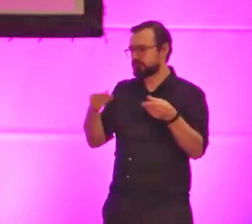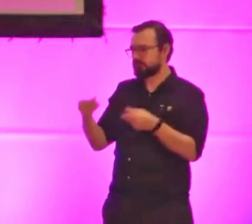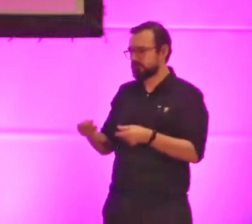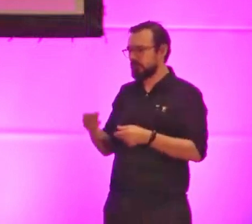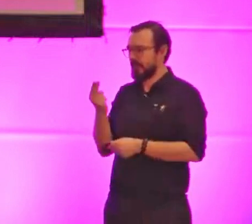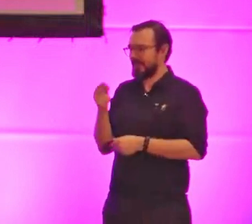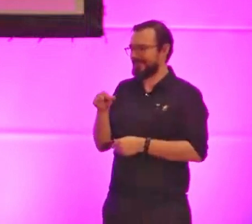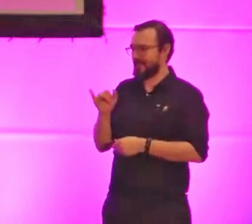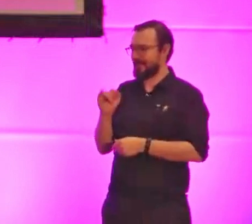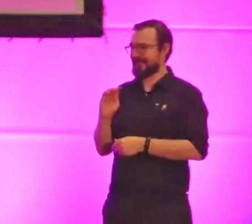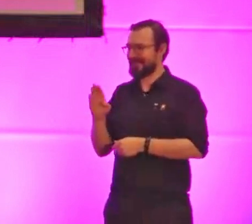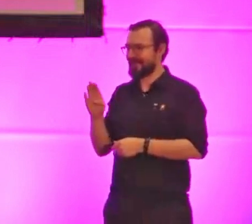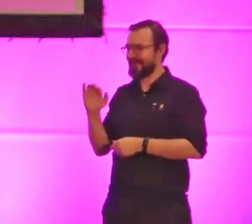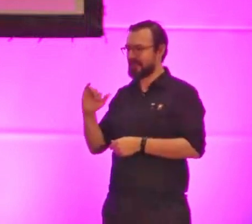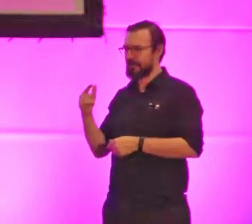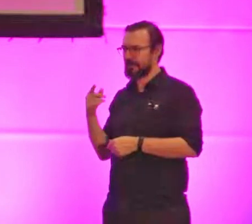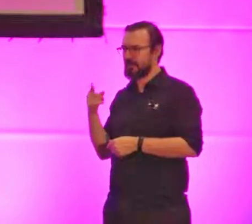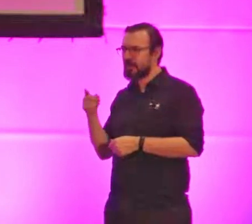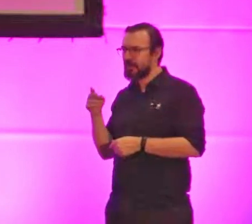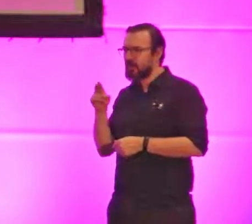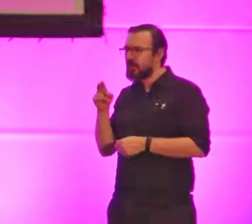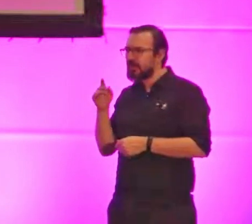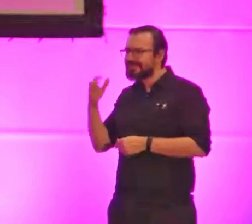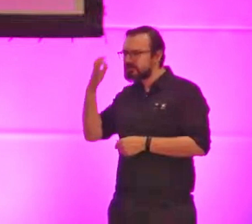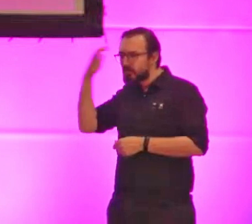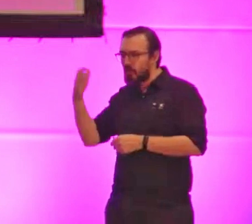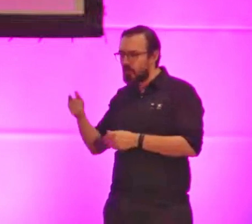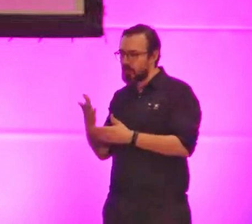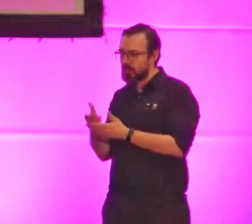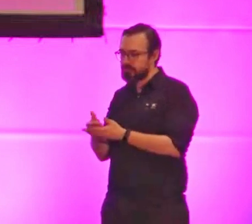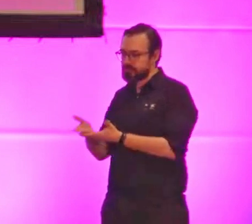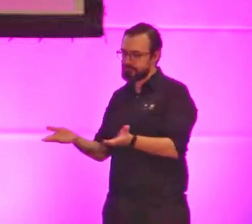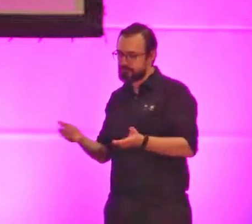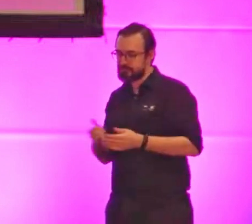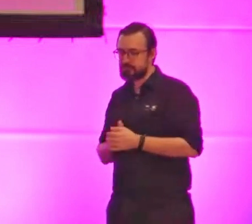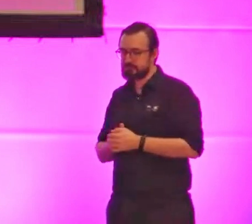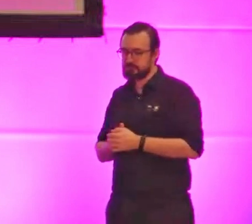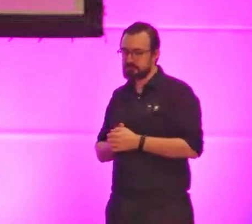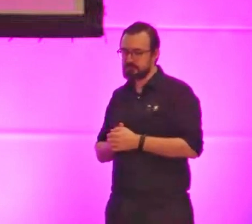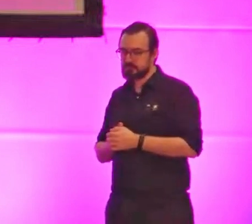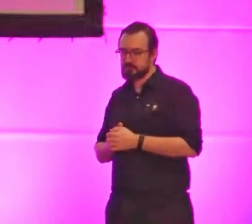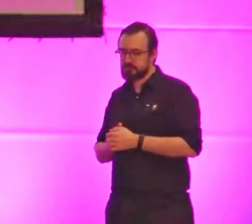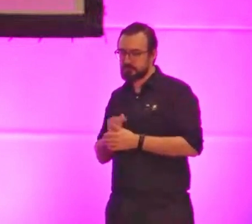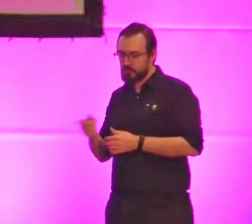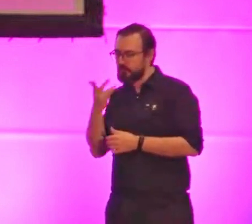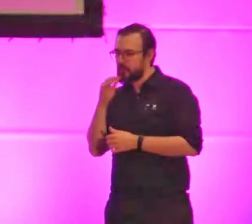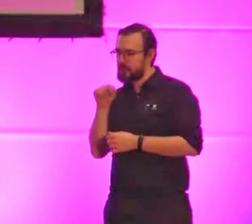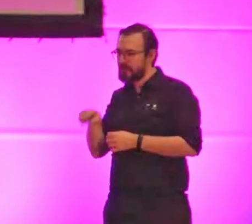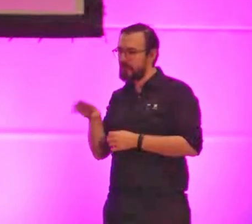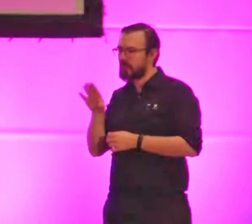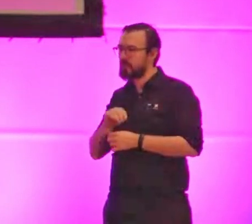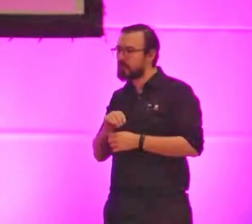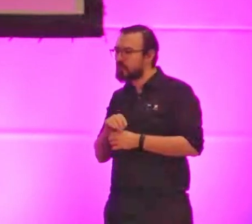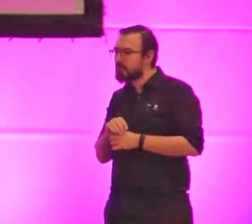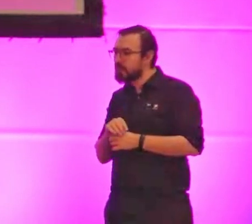Unpaid Debt. Och det var på Nalen i Stockholm då, som de... pratade om det här, och då kom man fram,